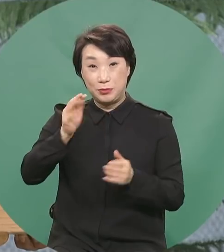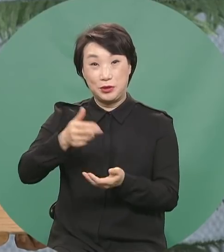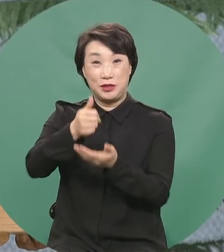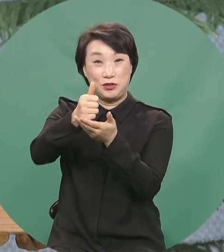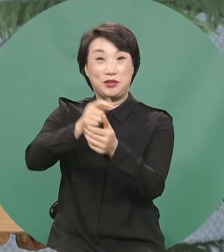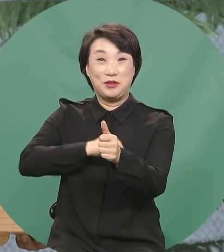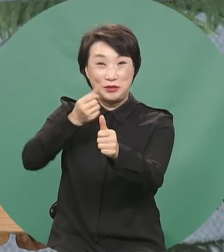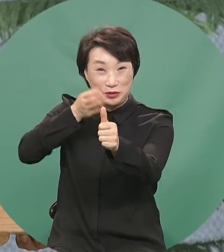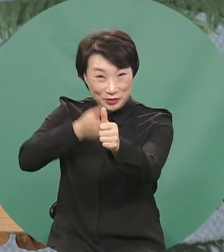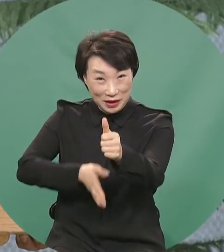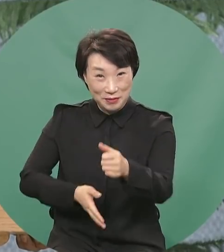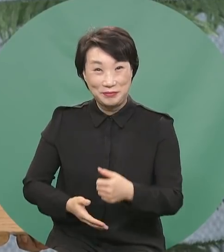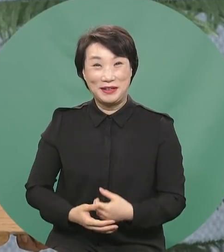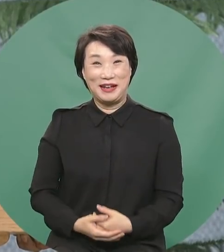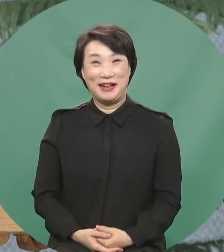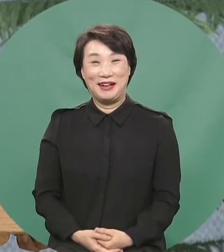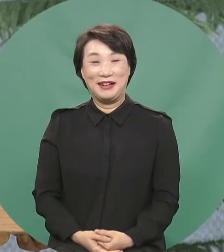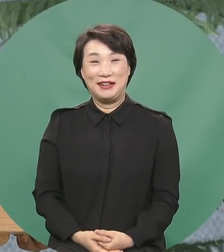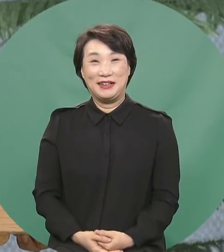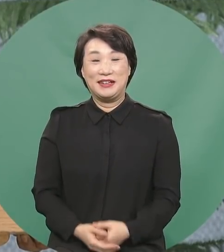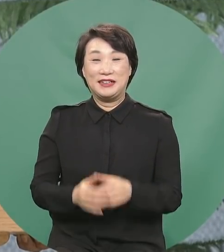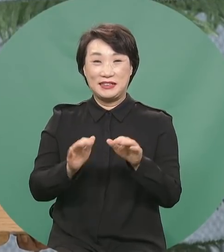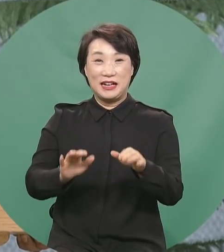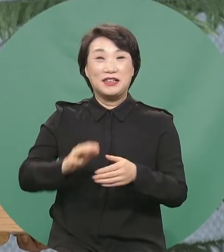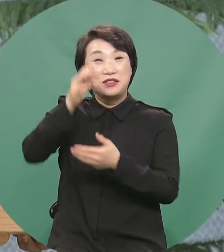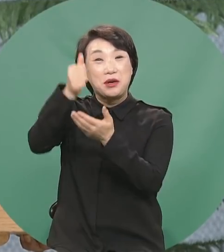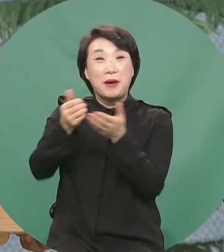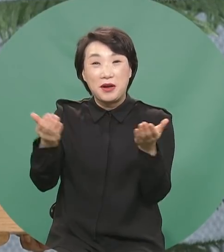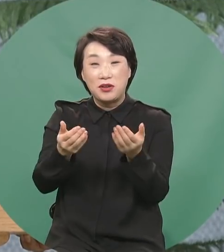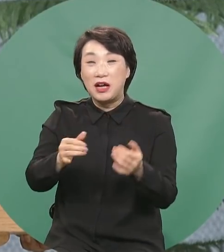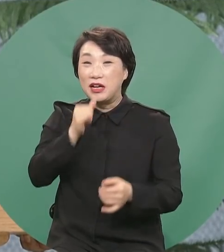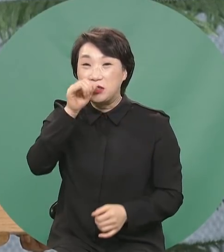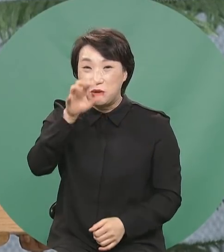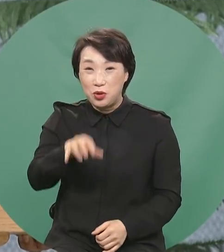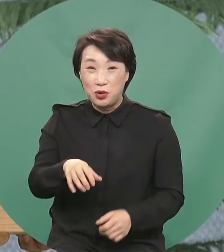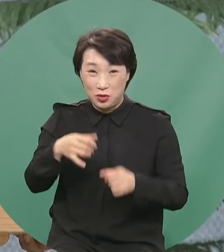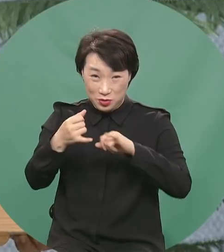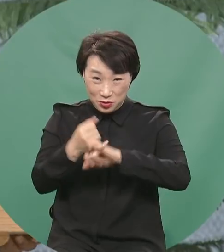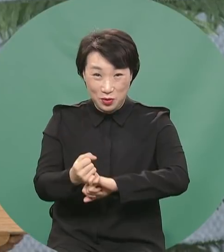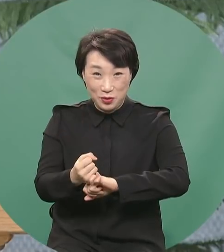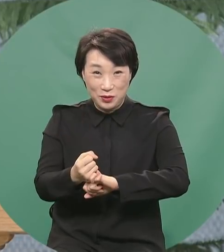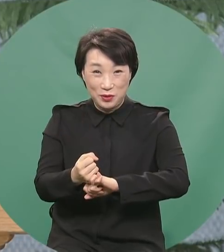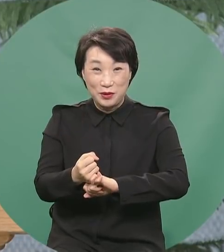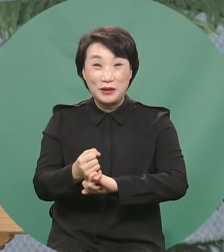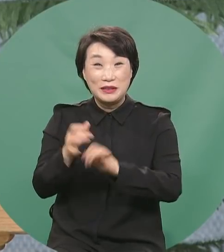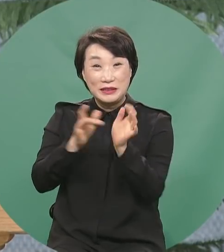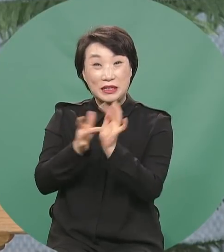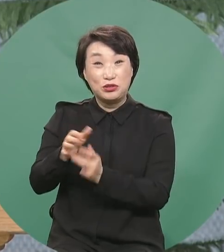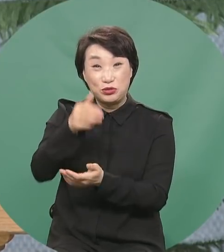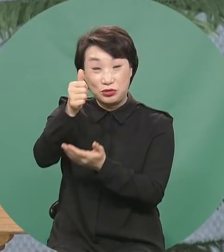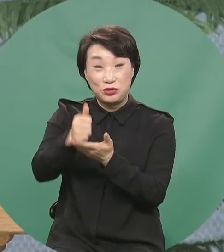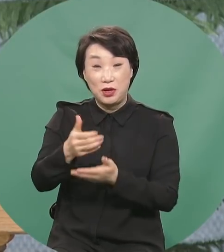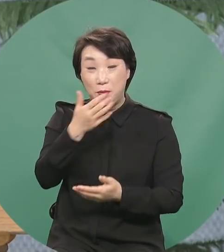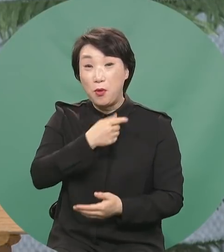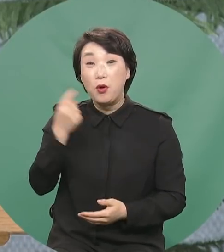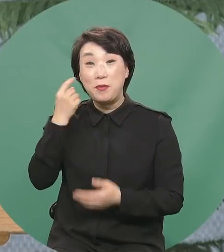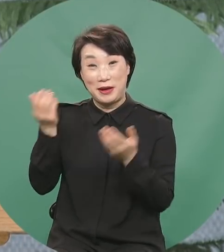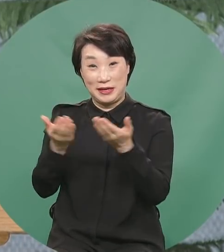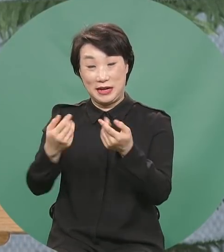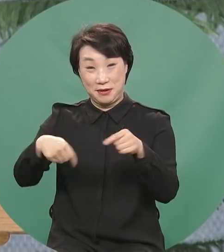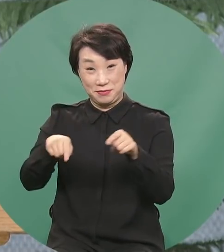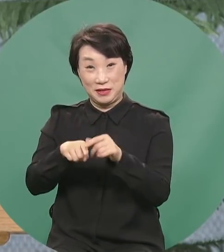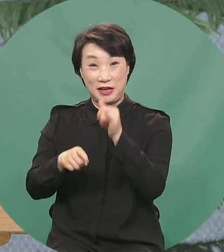바랍니다. 그러므로 성령의 역사가 있는 곳에는 반드시 예수 그리스도의 복음의 사역이